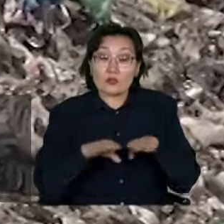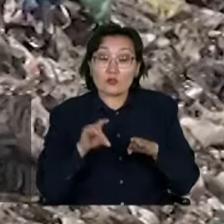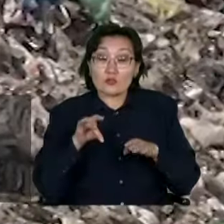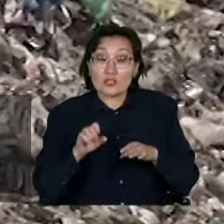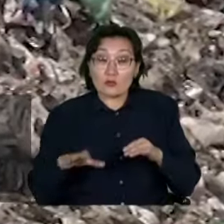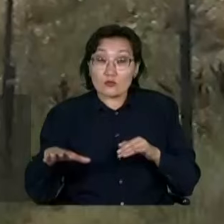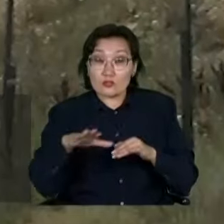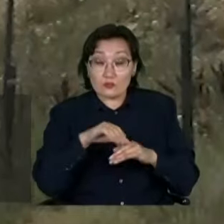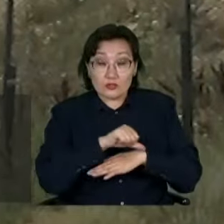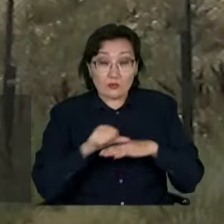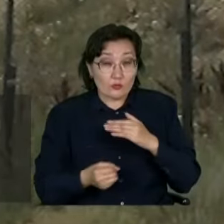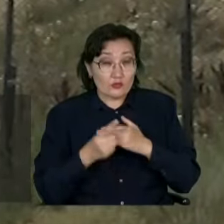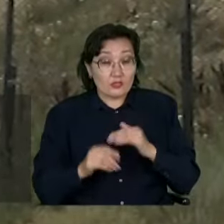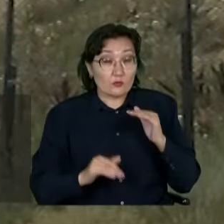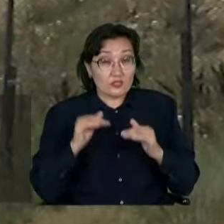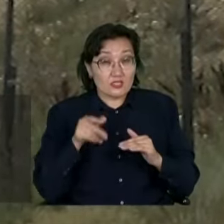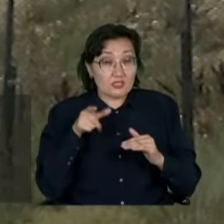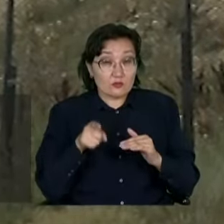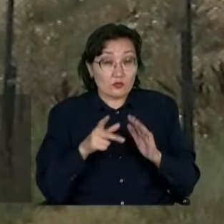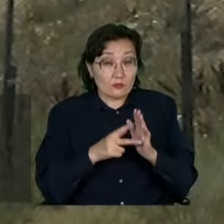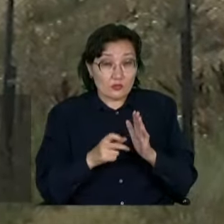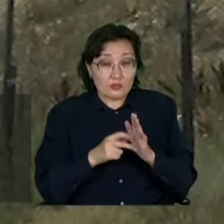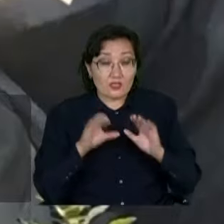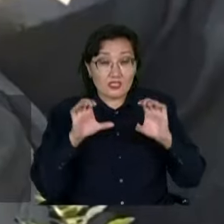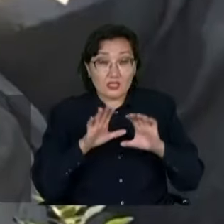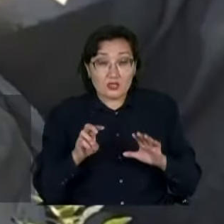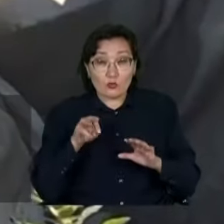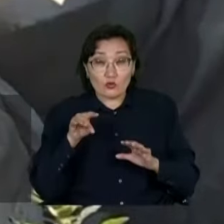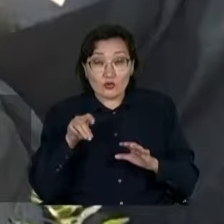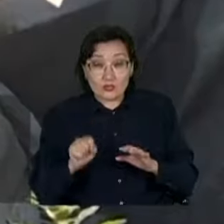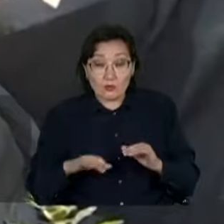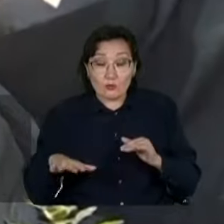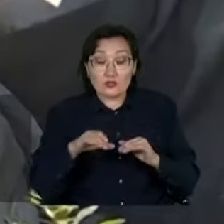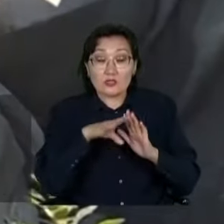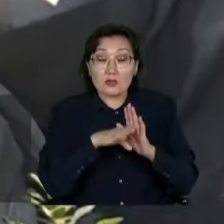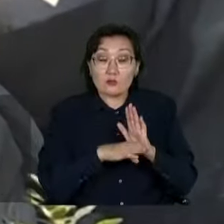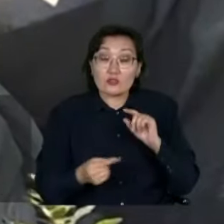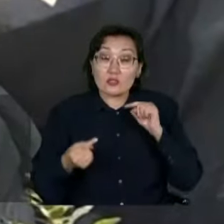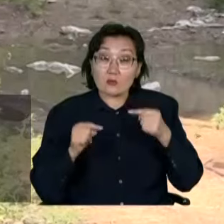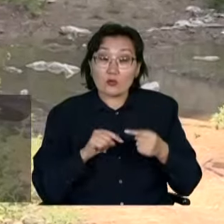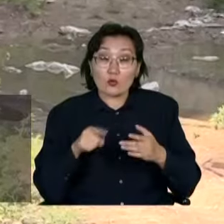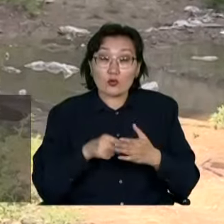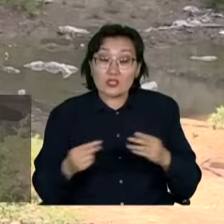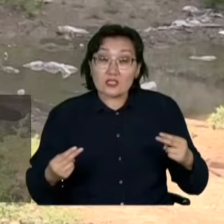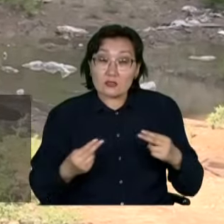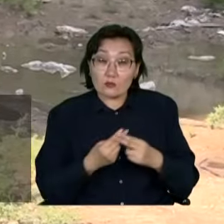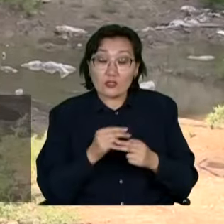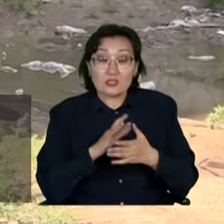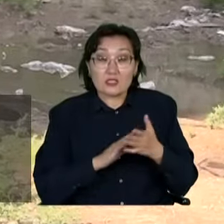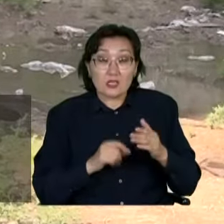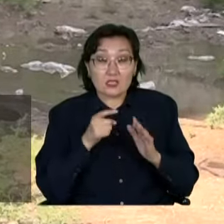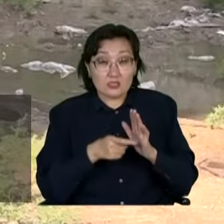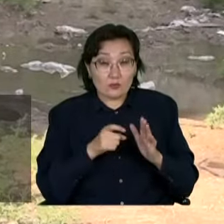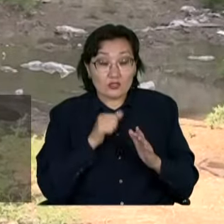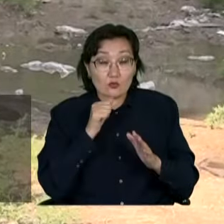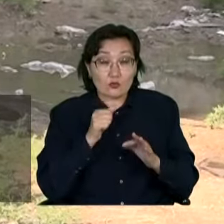на территории страны выявлено свыше 1800 незаконных свалок. Первый в списке антилидеров – город Астана. Далее идет Карагандинская